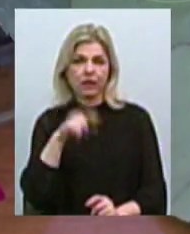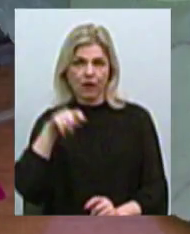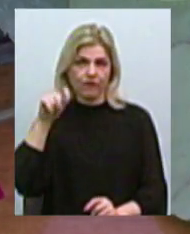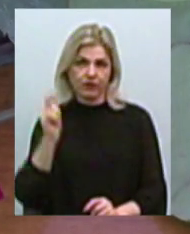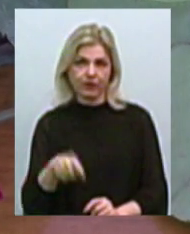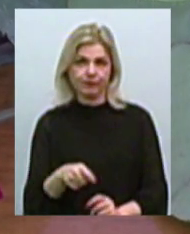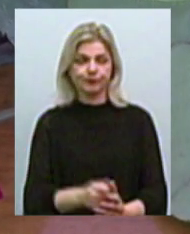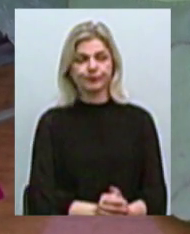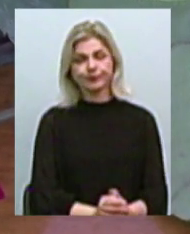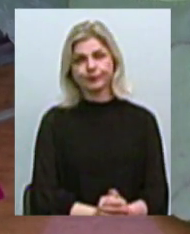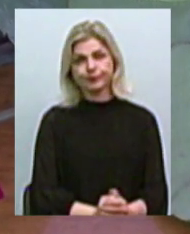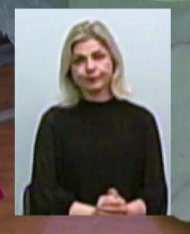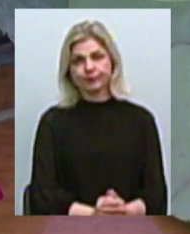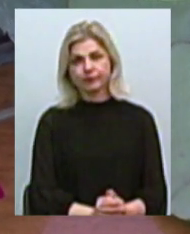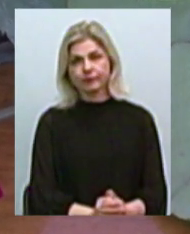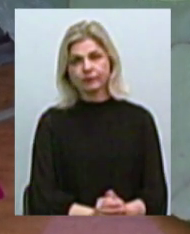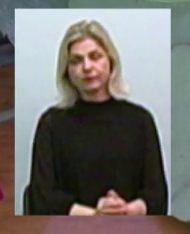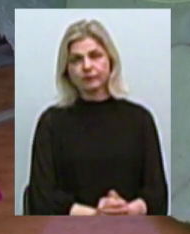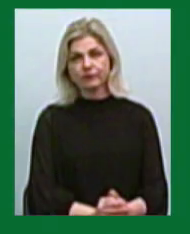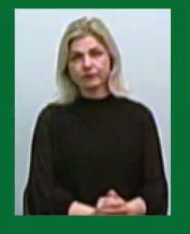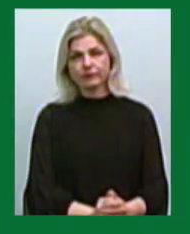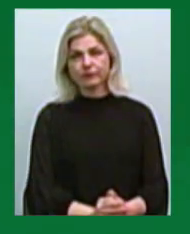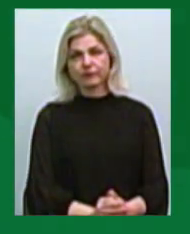Чорний. Новини на Суспільному. Миколаїв.